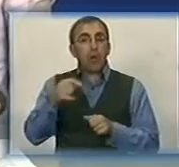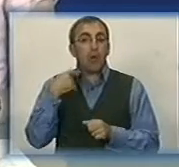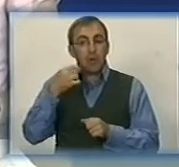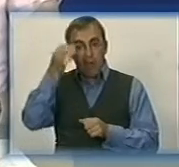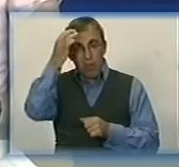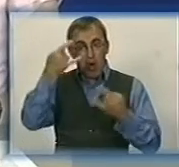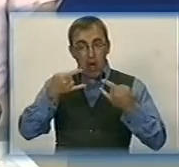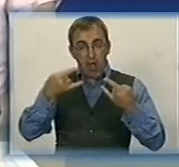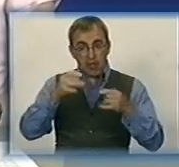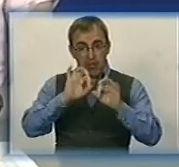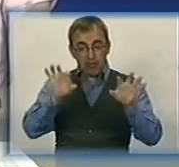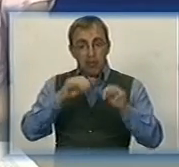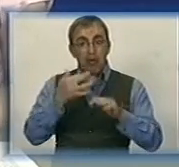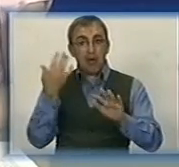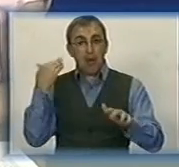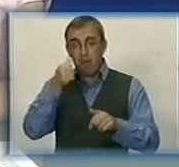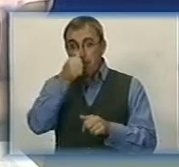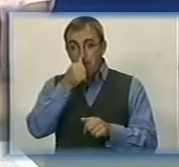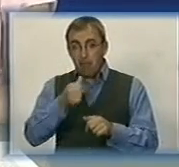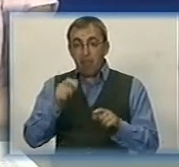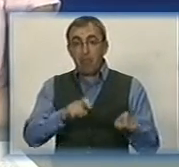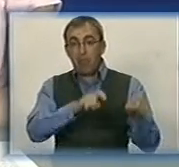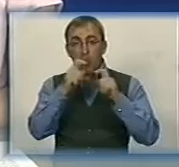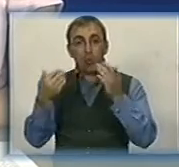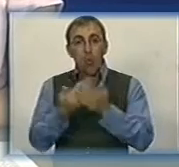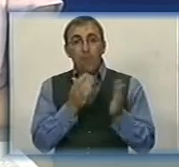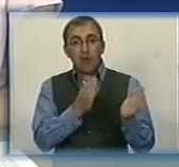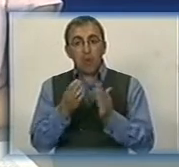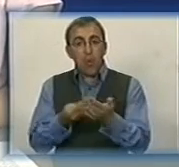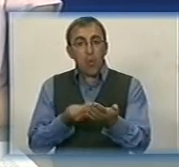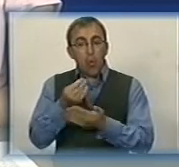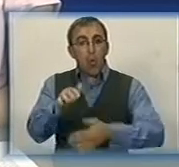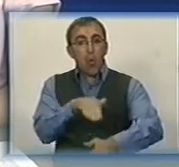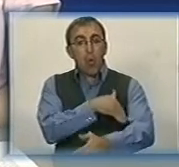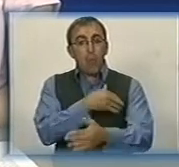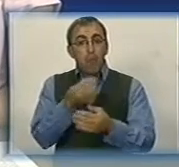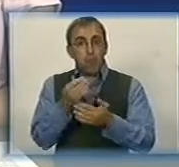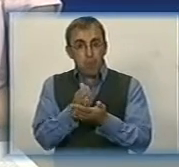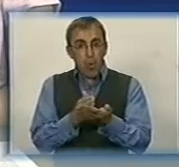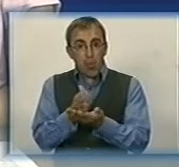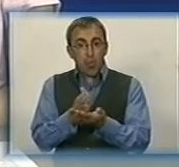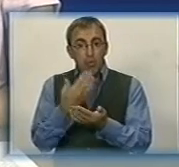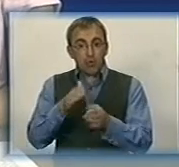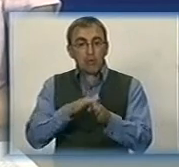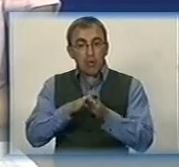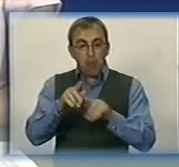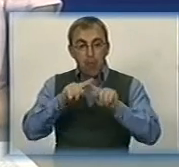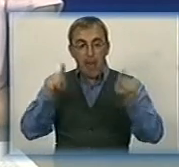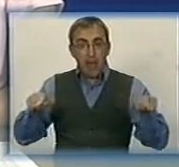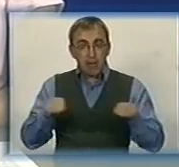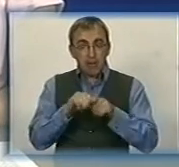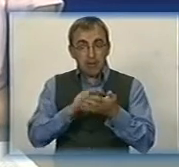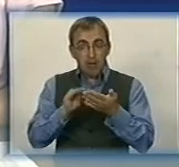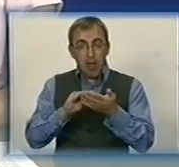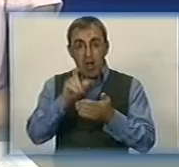що кілька місяців тому Кіровоград перейшов на нову систему оплати за комунпослуги. Це коли вже заповнені так платіжки приходять